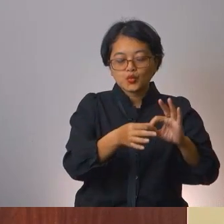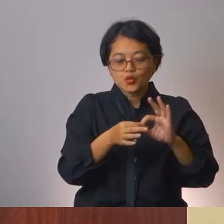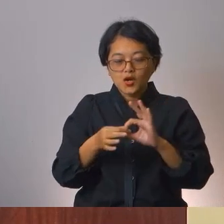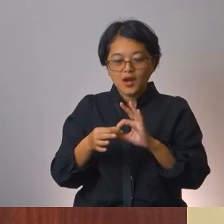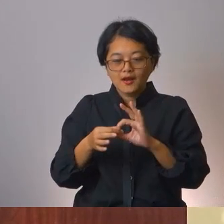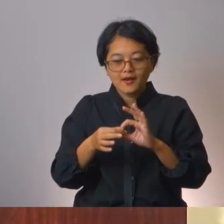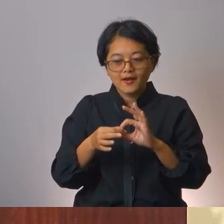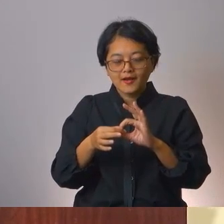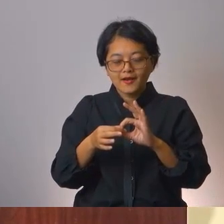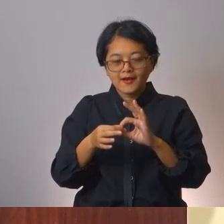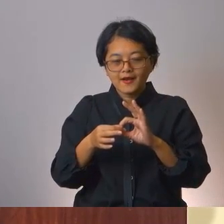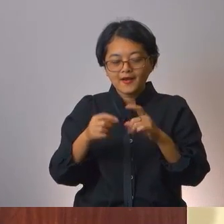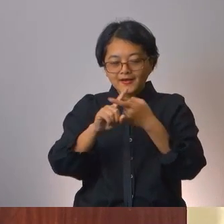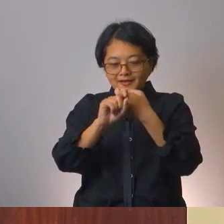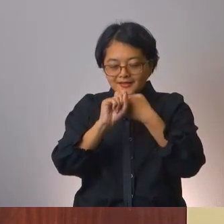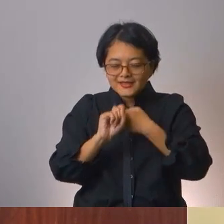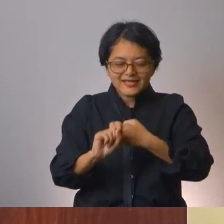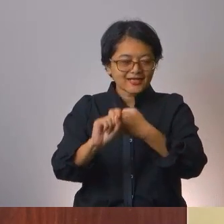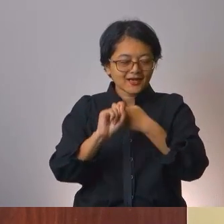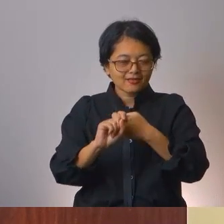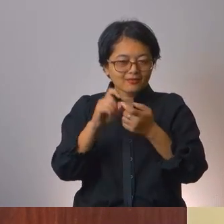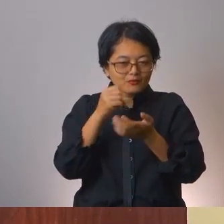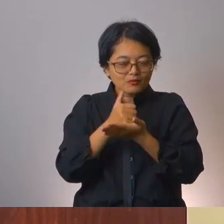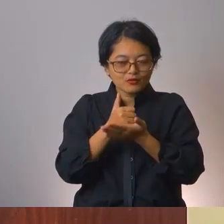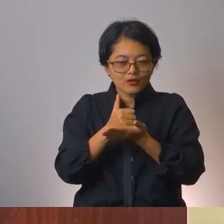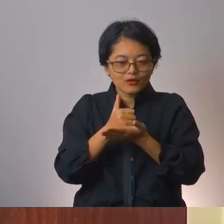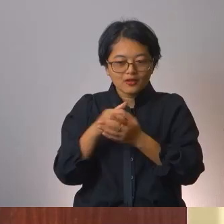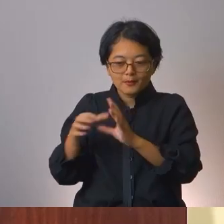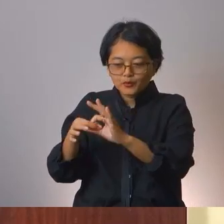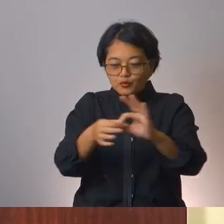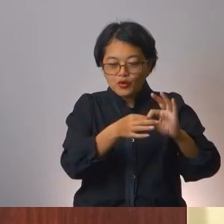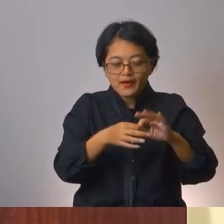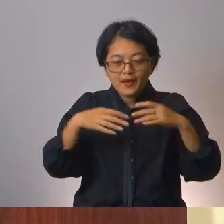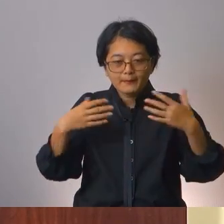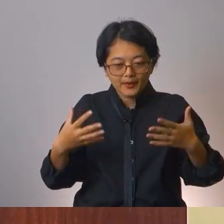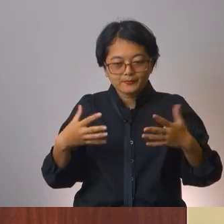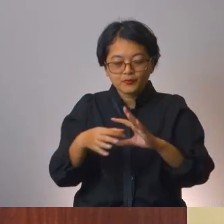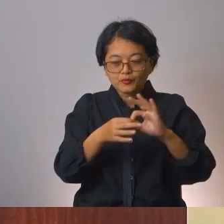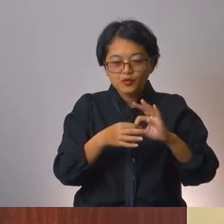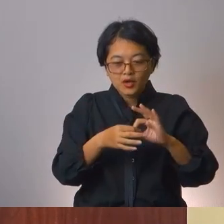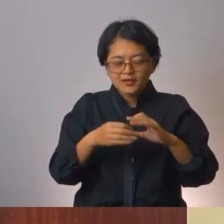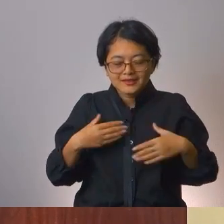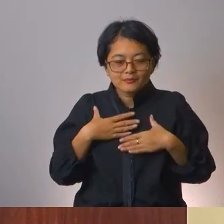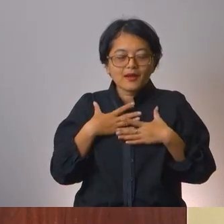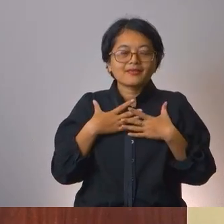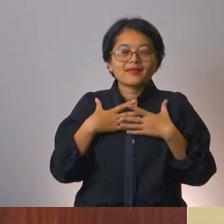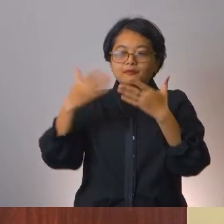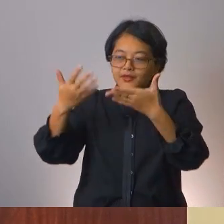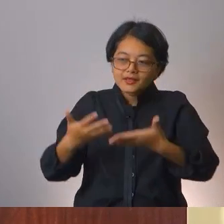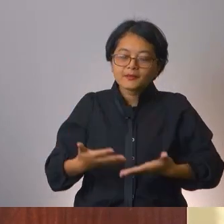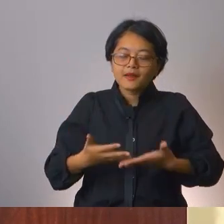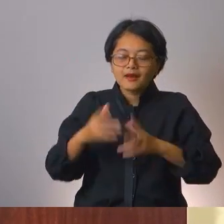melibatkan kenikmatan, penerimaan, kepercayaan, hormat,